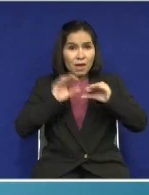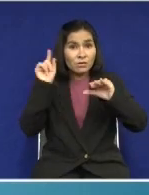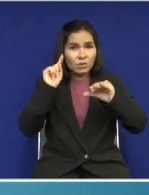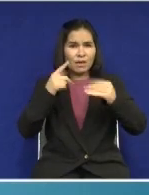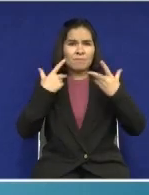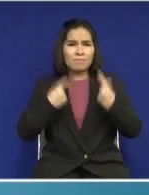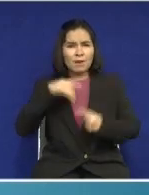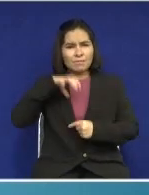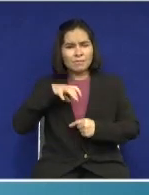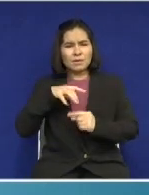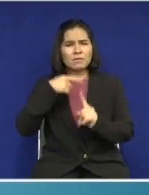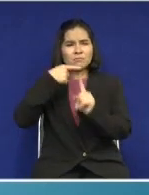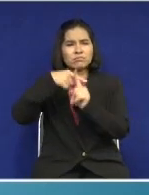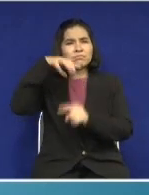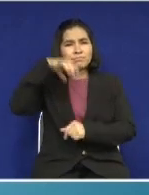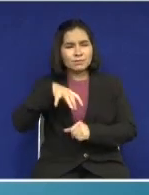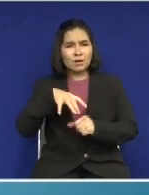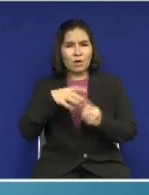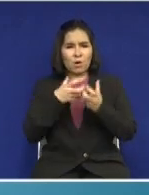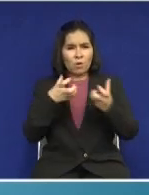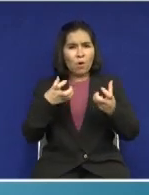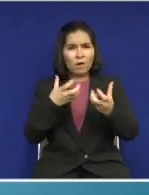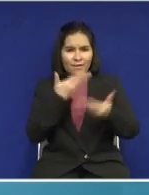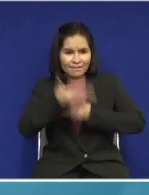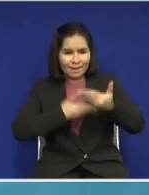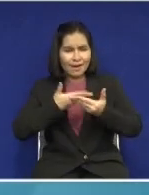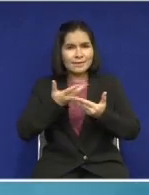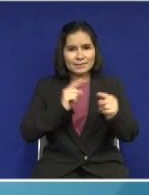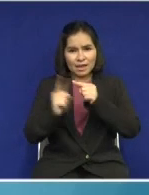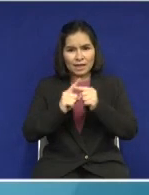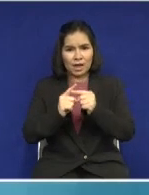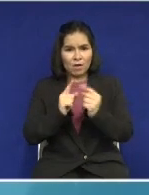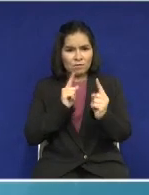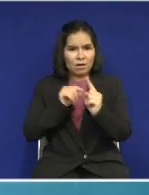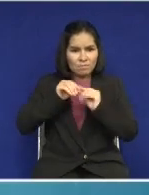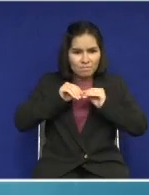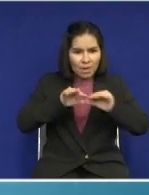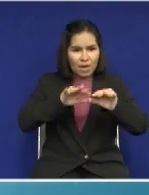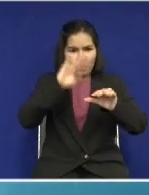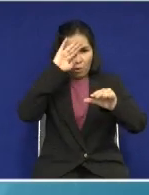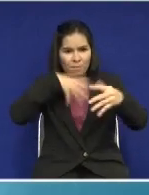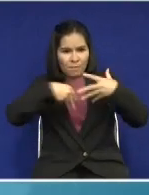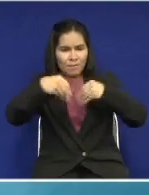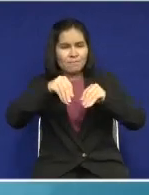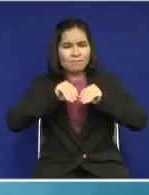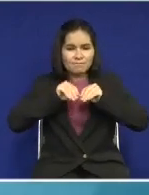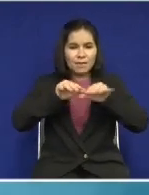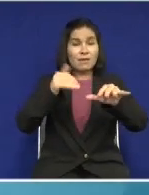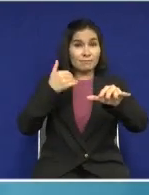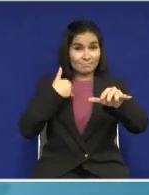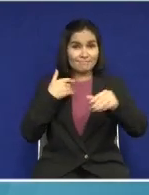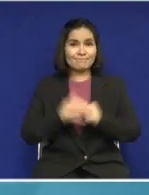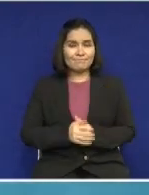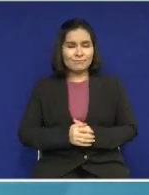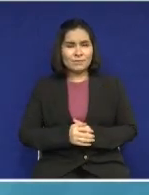โบสถ์หรือว่าในศูนย์กระจายสินค้าซึ่งเป็นการระบาดแบบกลุ่มในผู้ป่วยที่พบว่าเป็นการระบาดแบบกลุ่มนี้ค่ะ